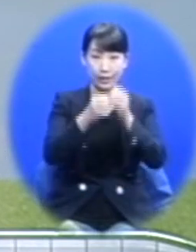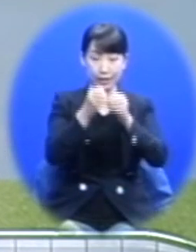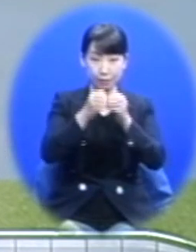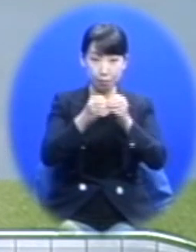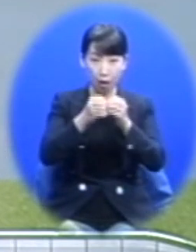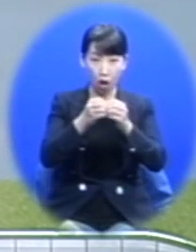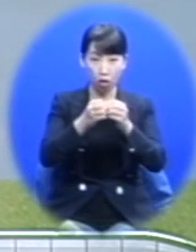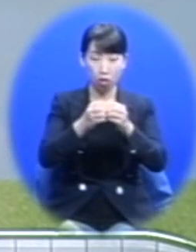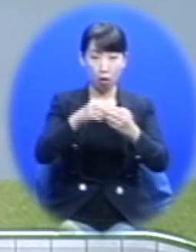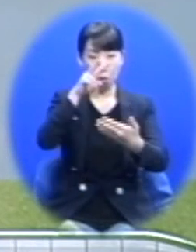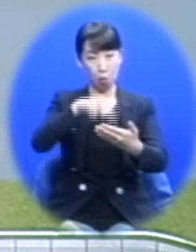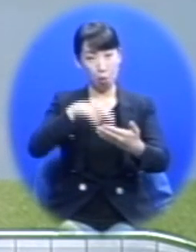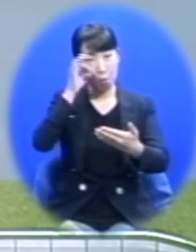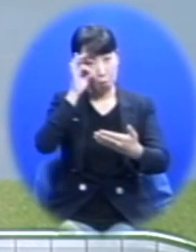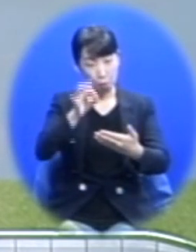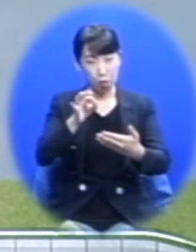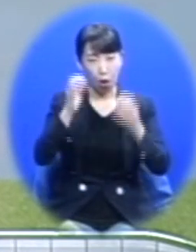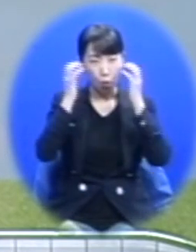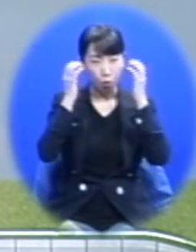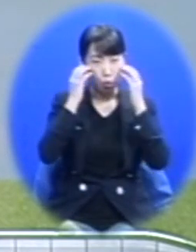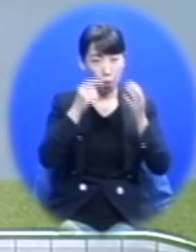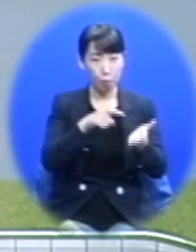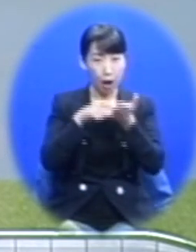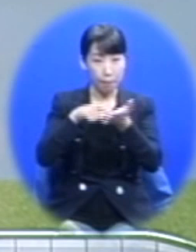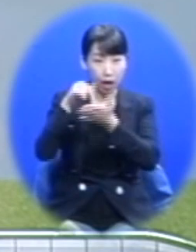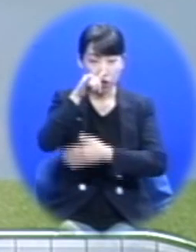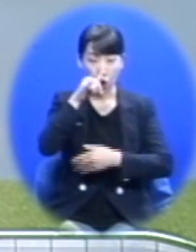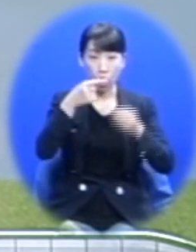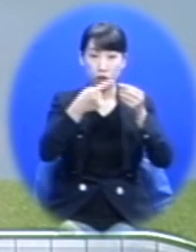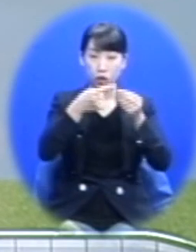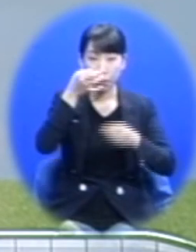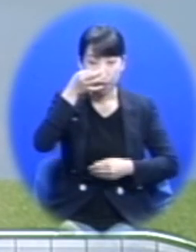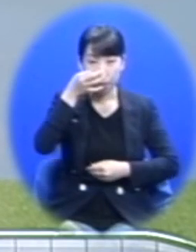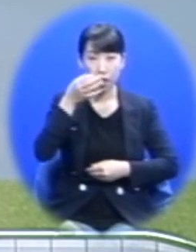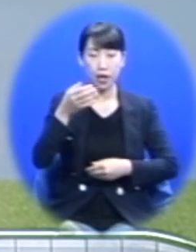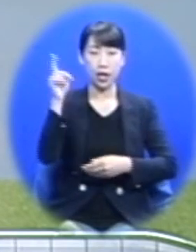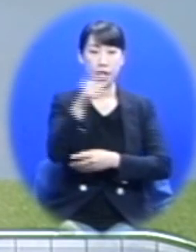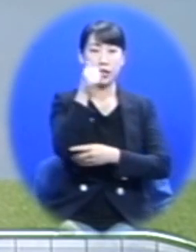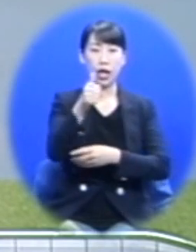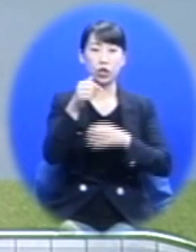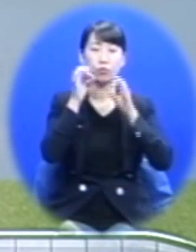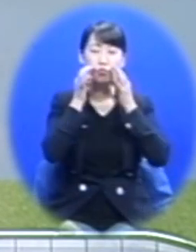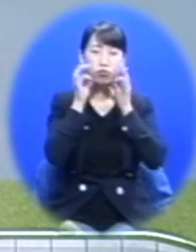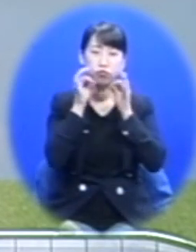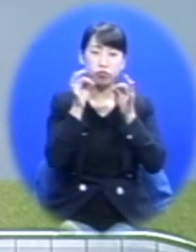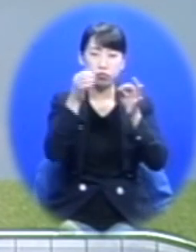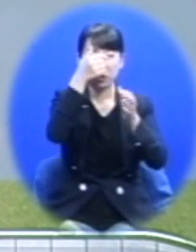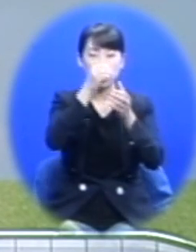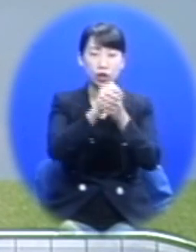다윗의 고통이 그대로 절절히 묻어 나옵니다. 1절에 보면은 다윗이 부르짖는 기도를 하나님께 올려드립니다.